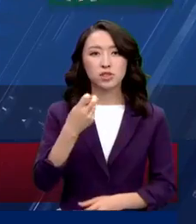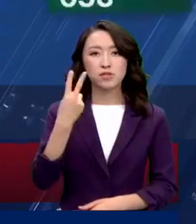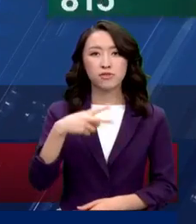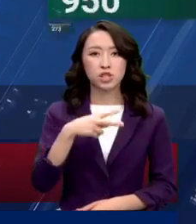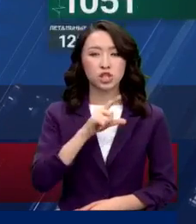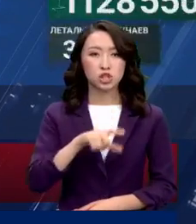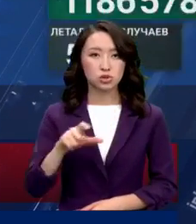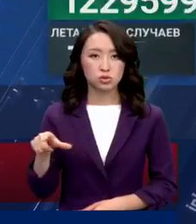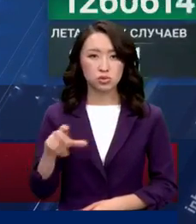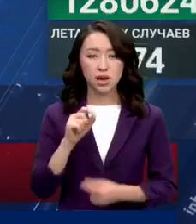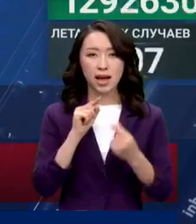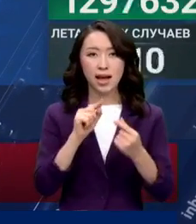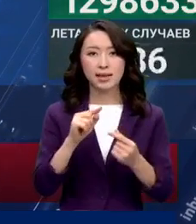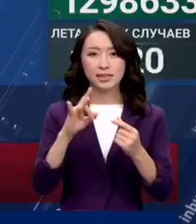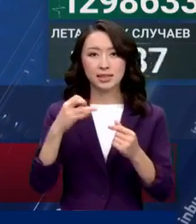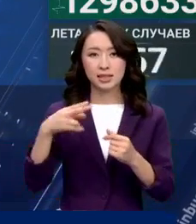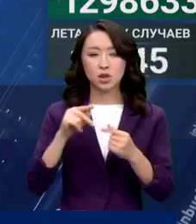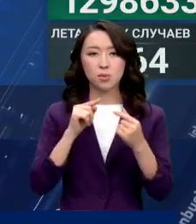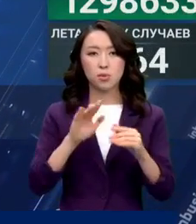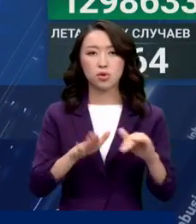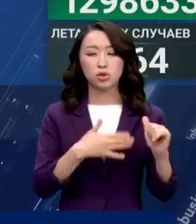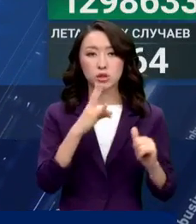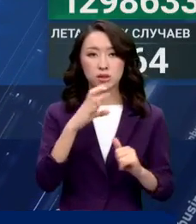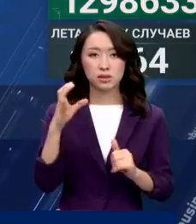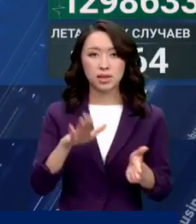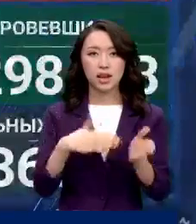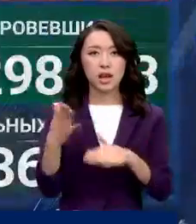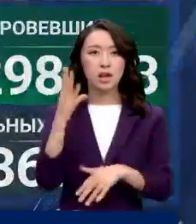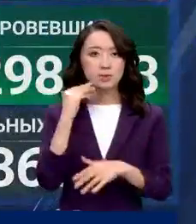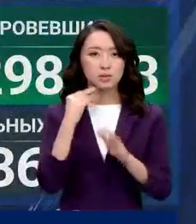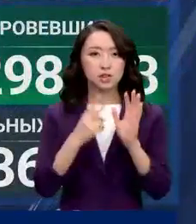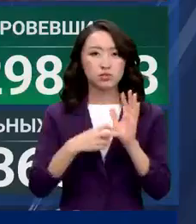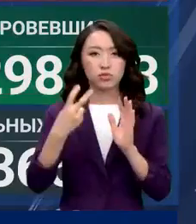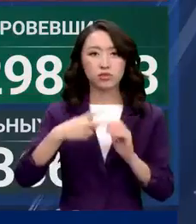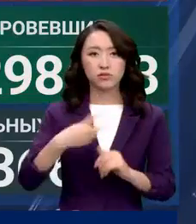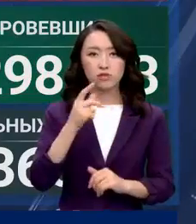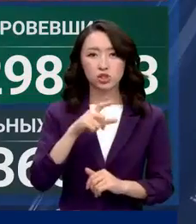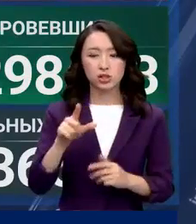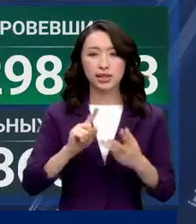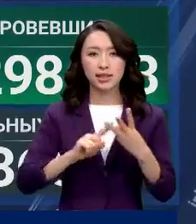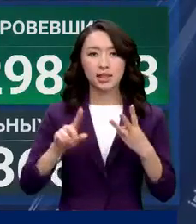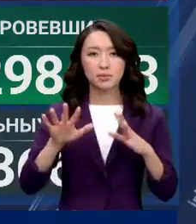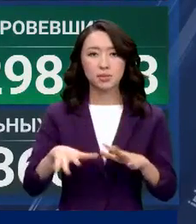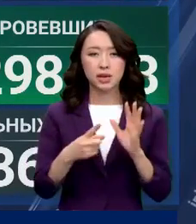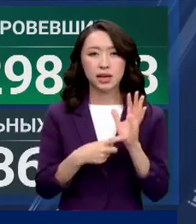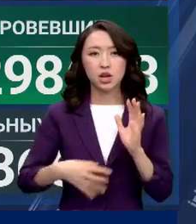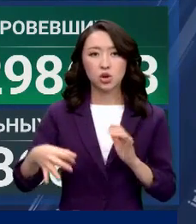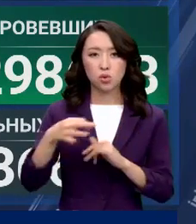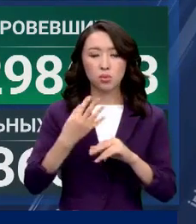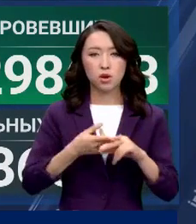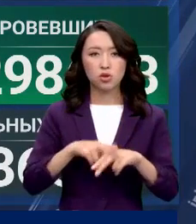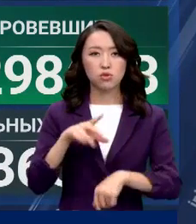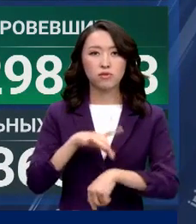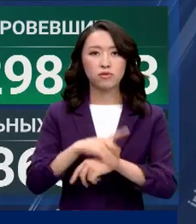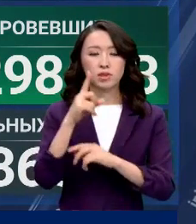220 случаев. В антирейтинге после Нур-Султана следом идет Алматы, 722 человека. На третьем месте Карагандинская область, которые